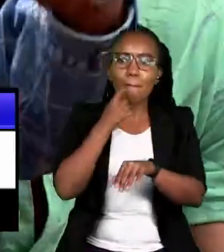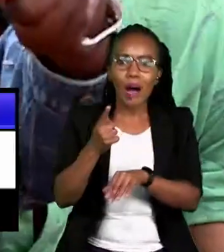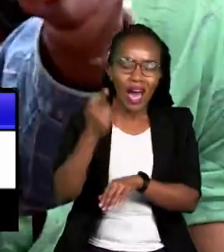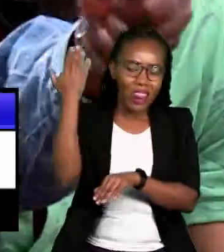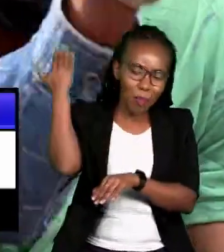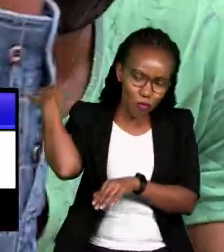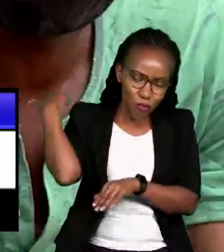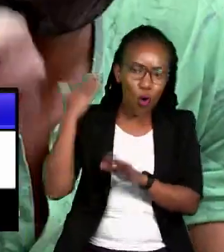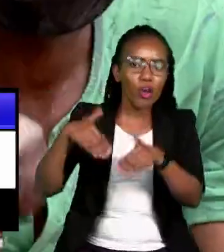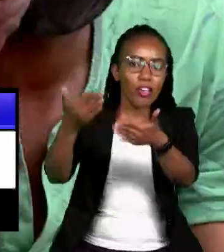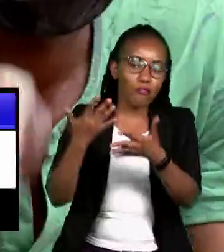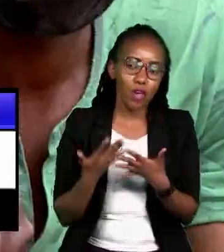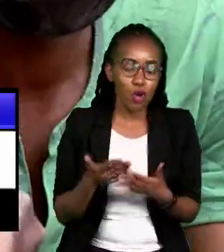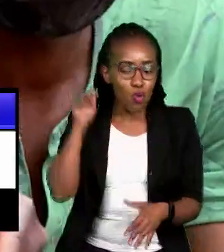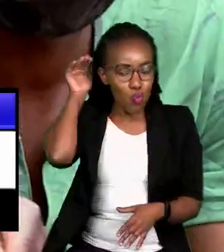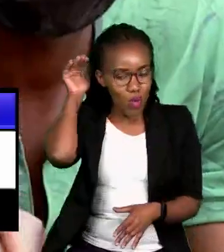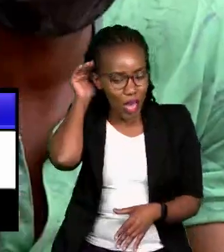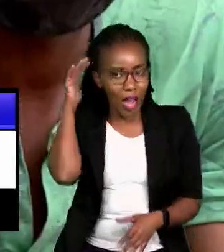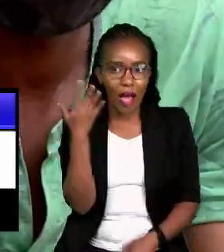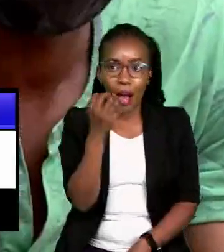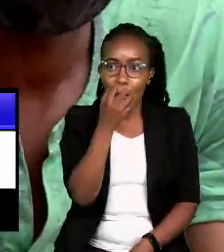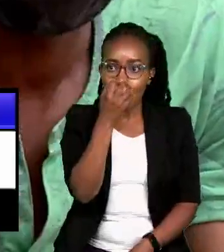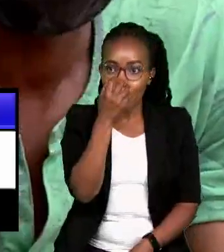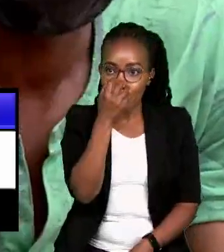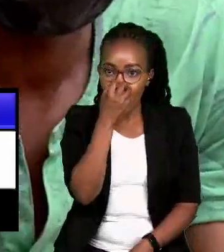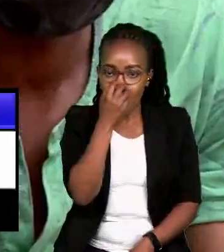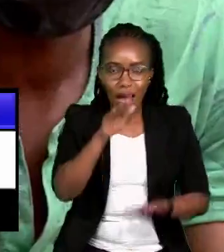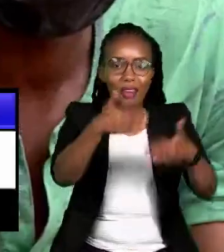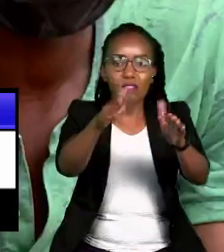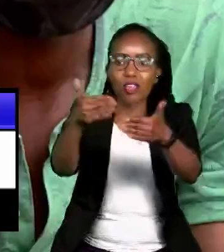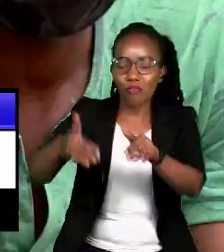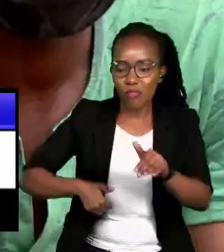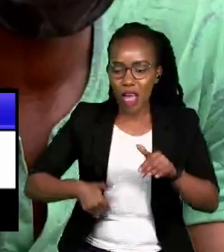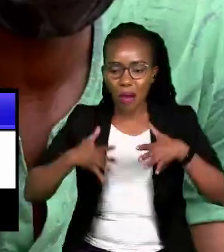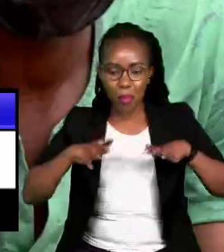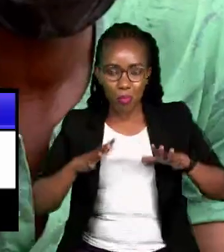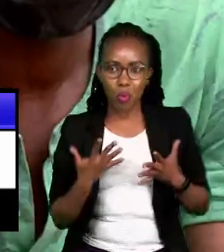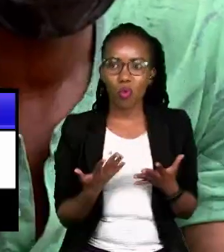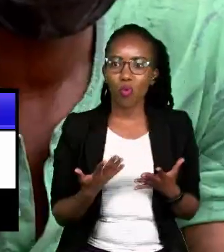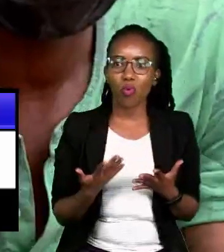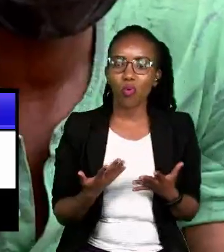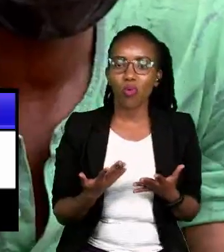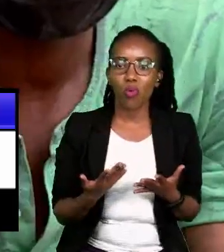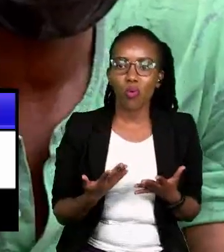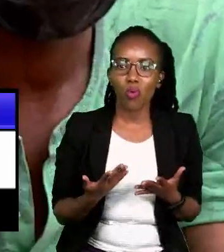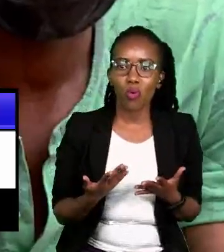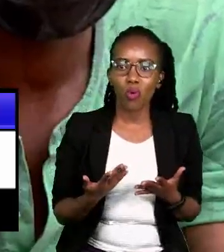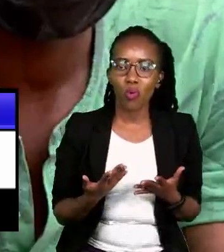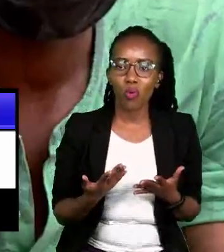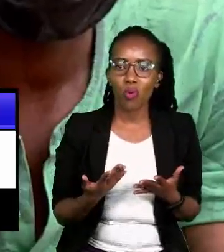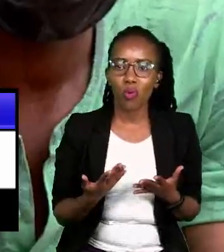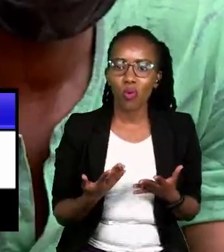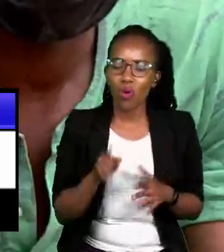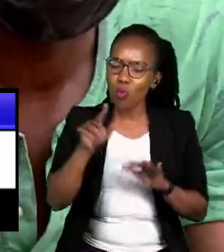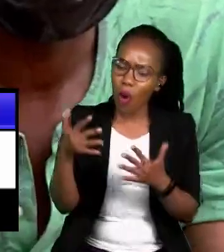huku Nairobi, utakuja kusikia Ruto alikuwa vile alikuwa anapea vijana. Akikuta wajana wao kwa panga kwa gari namna hii, anambia kijana wetu, muko